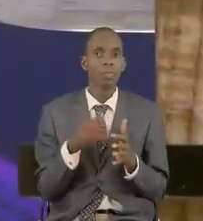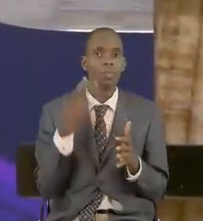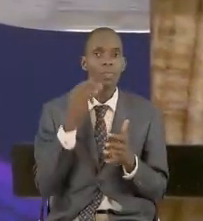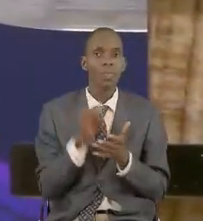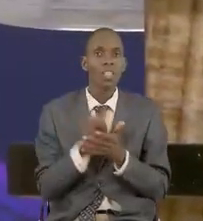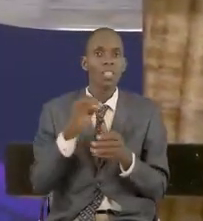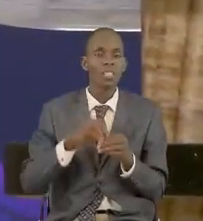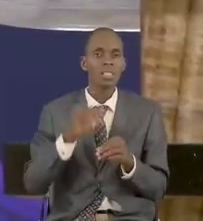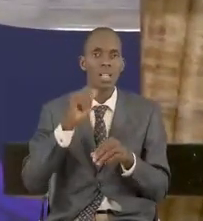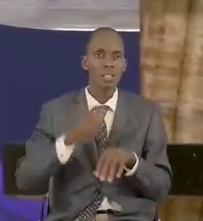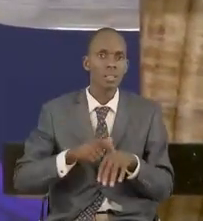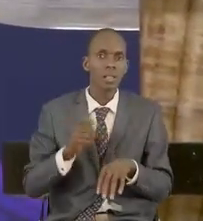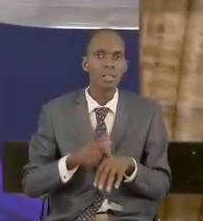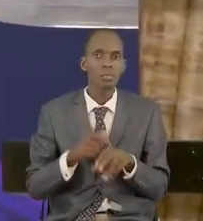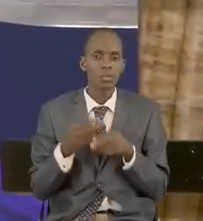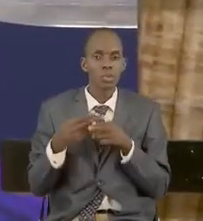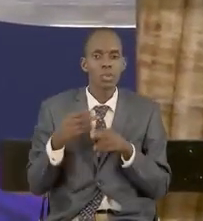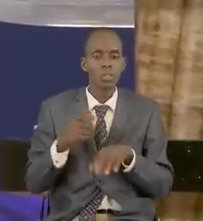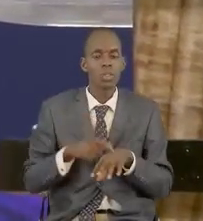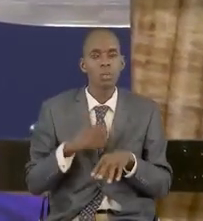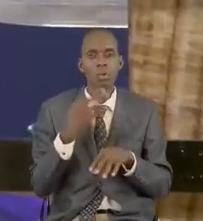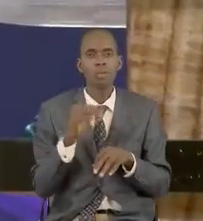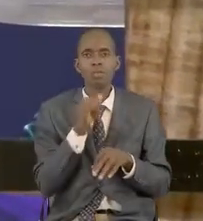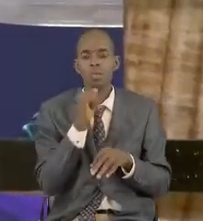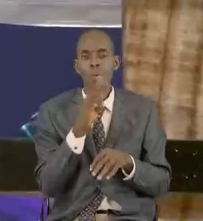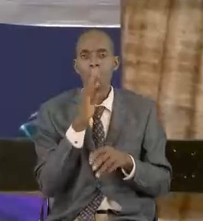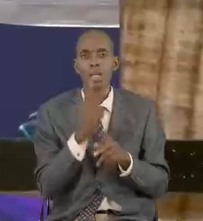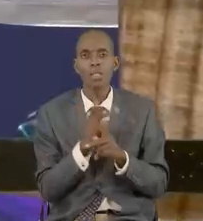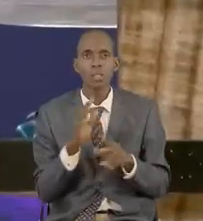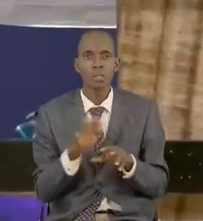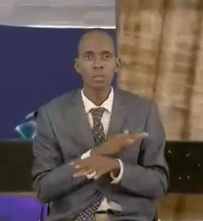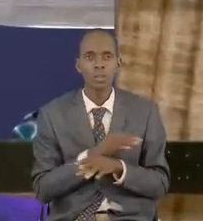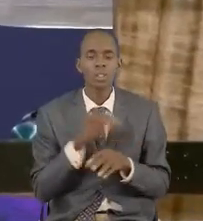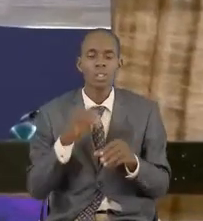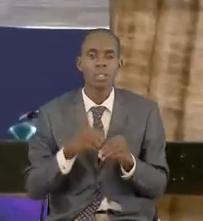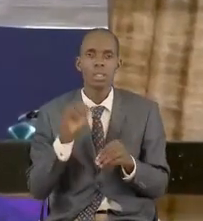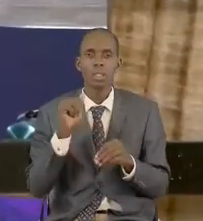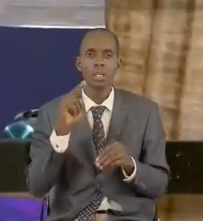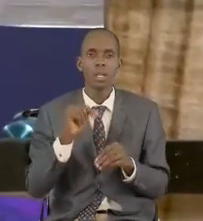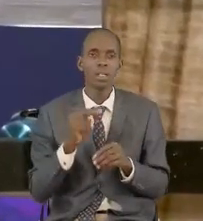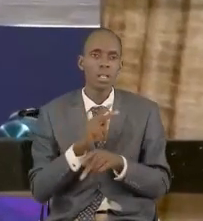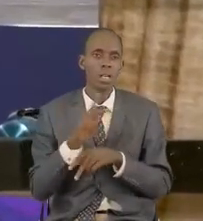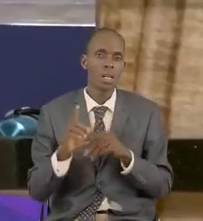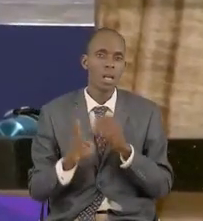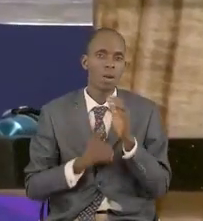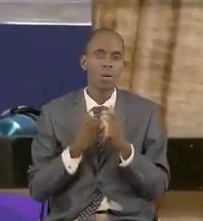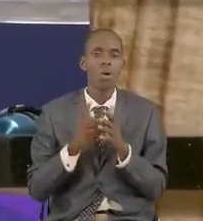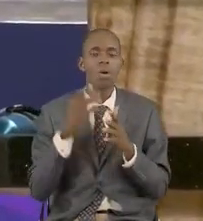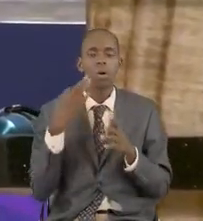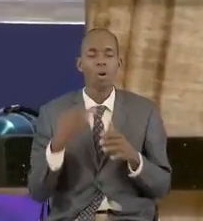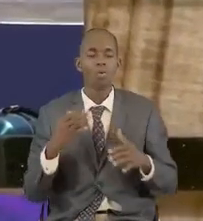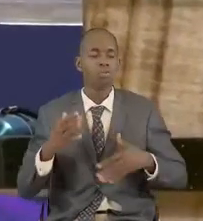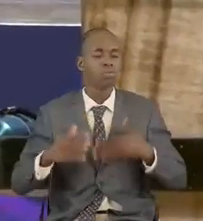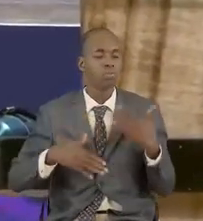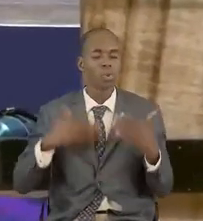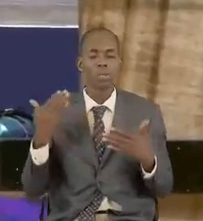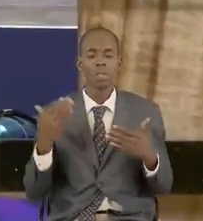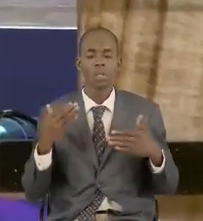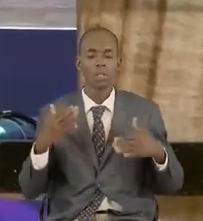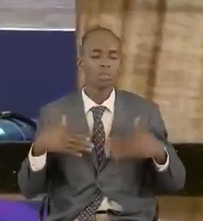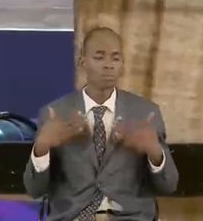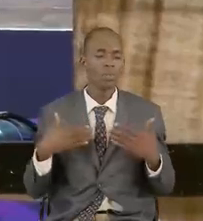donné en un temps de d'imprudence en une en un temps de joie nous sommes